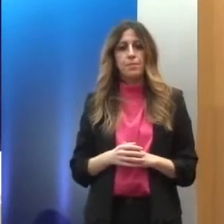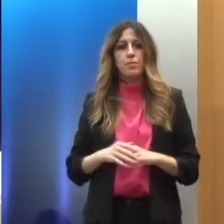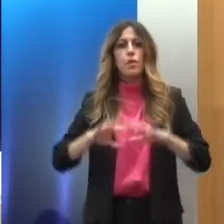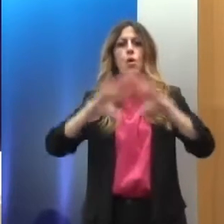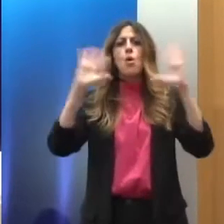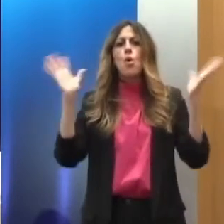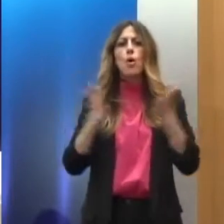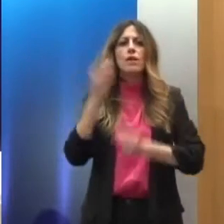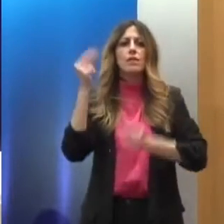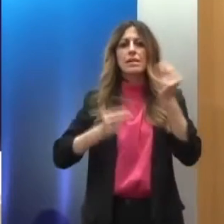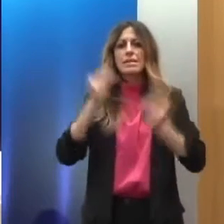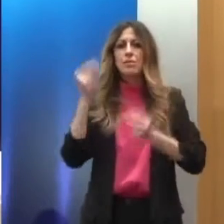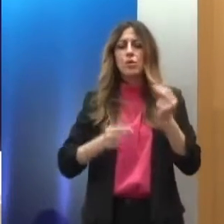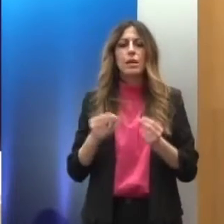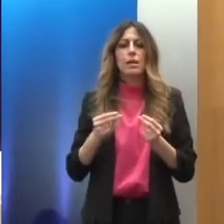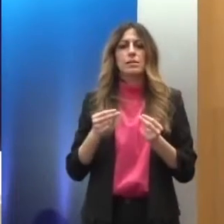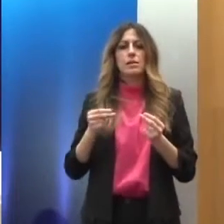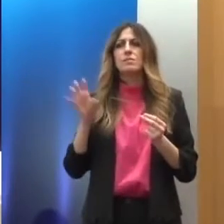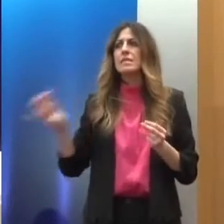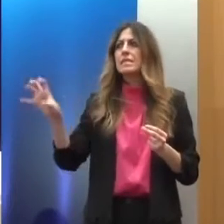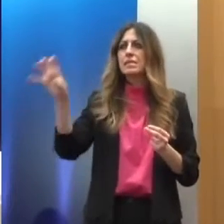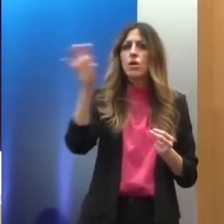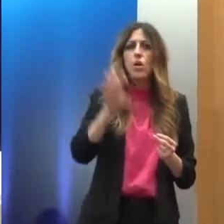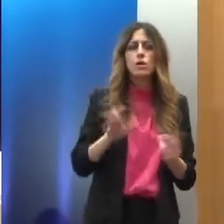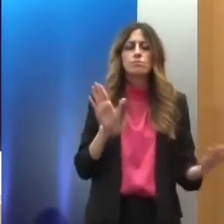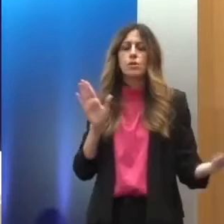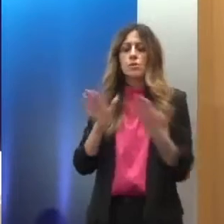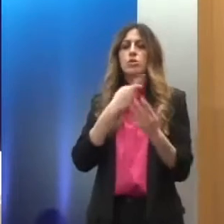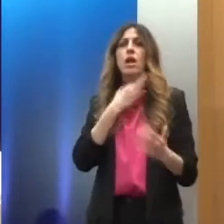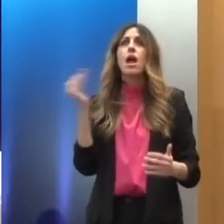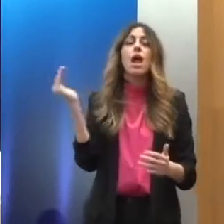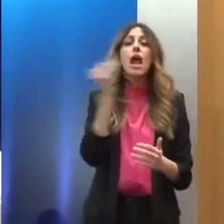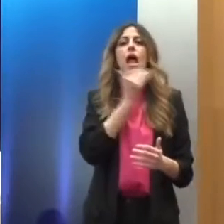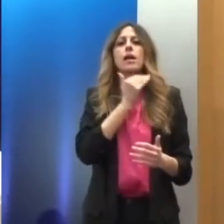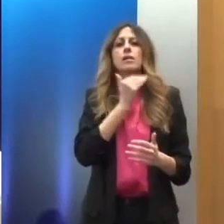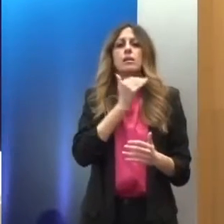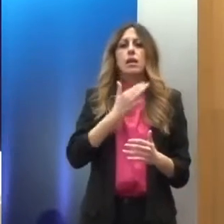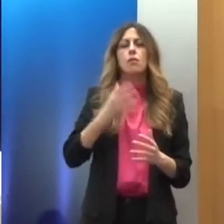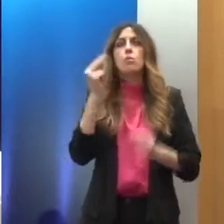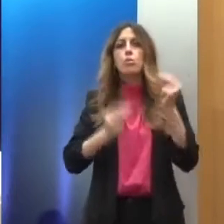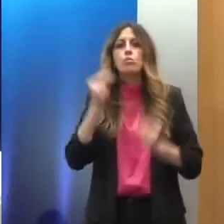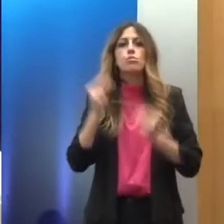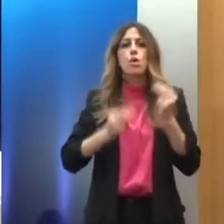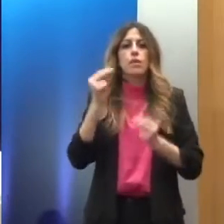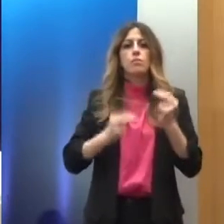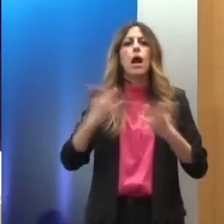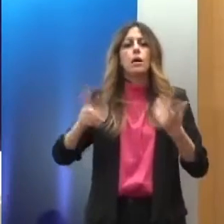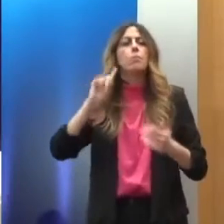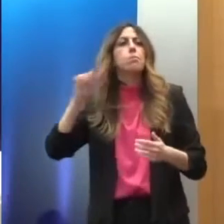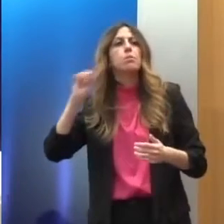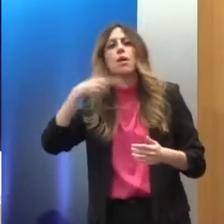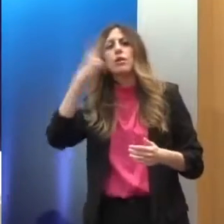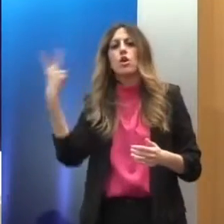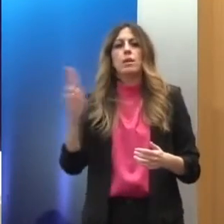χώρες που αντιμετωπίζουν καταστάσεις εκτάκτου ανάγκης ή παρεκκλήσεις από δικαιώματα του ανθρώπου, θεωρούνται σήμερα πολυτέλεια. Δηλαδή, αυτή